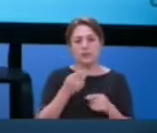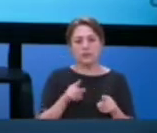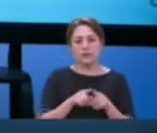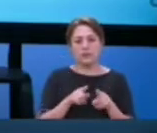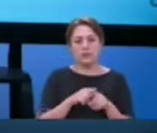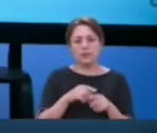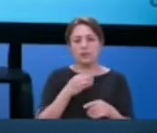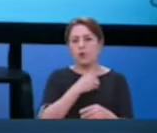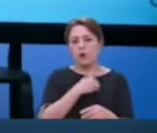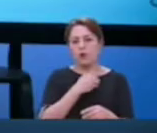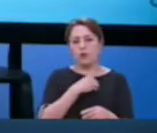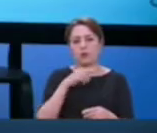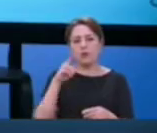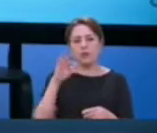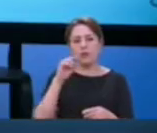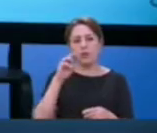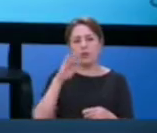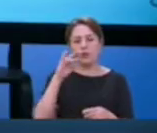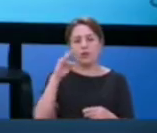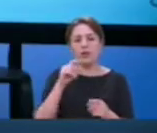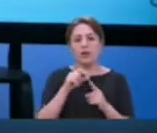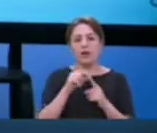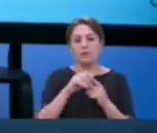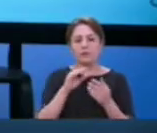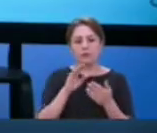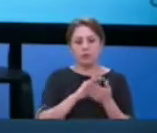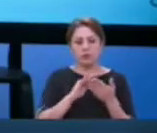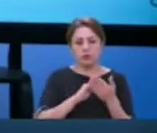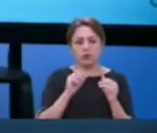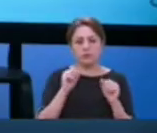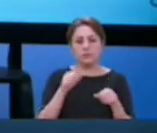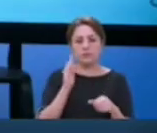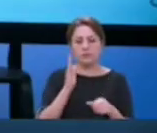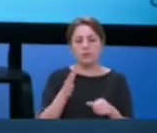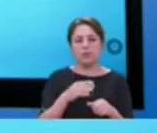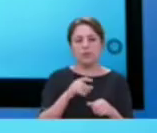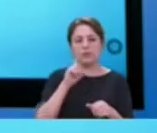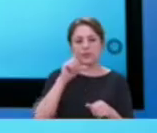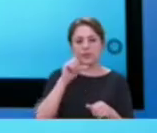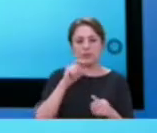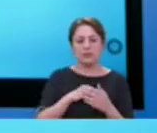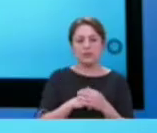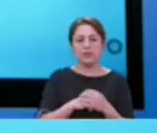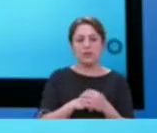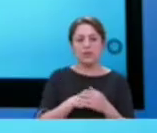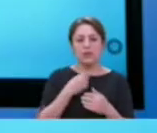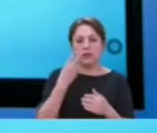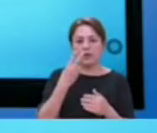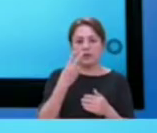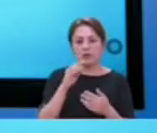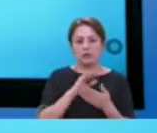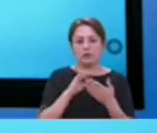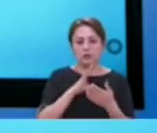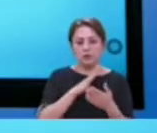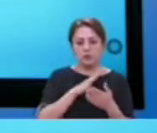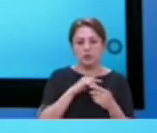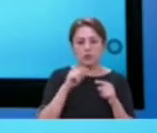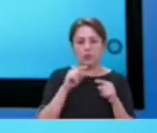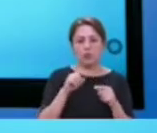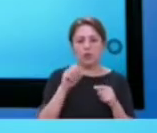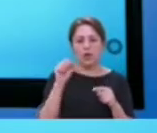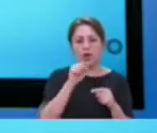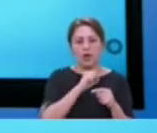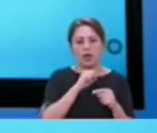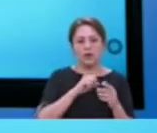lotin harfini yozishingiz mumkin, faqat u albatta bosh harflarda bo'lishi kerak. Demak, 2 ni belgiladik, unga A